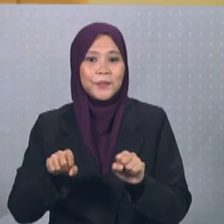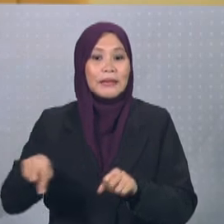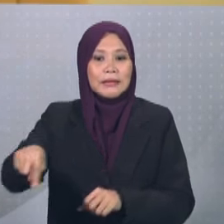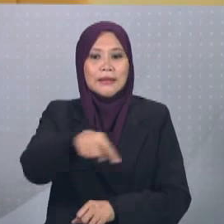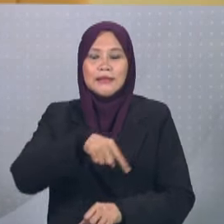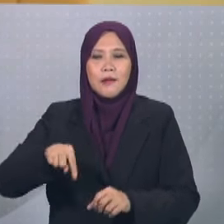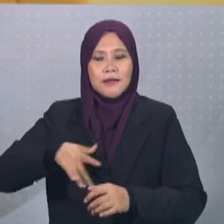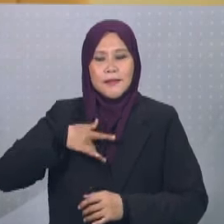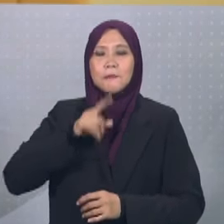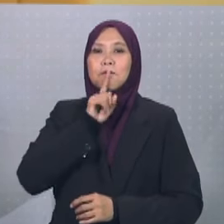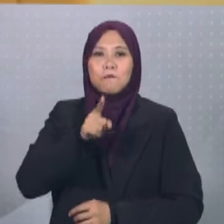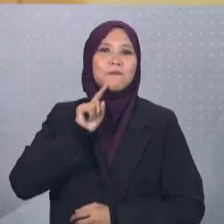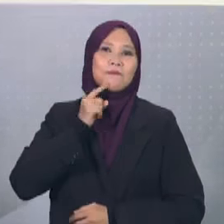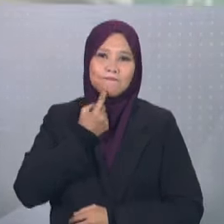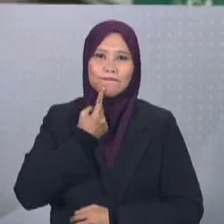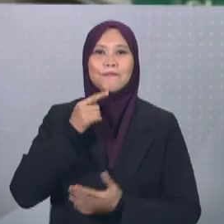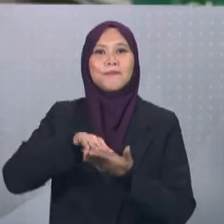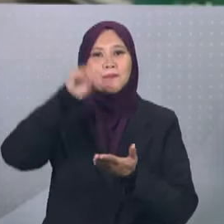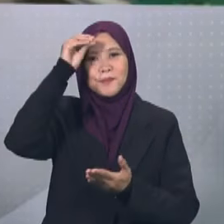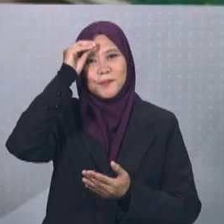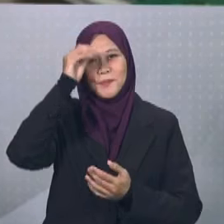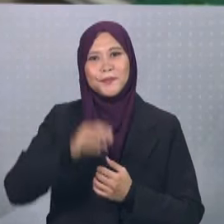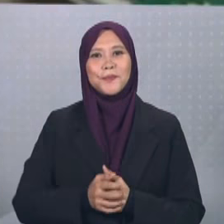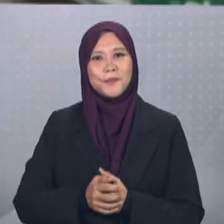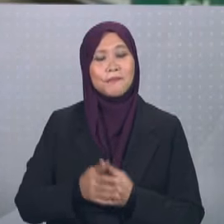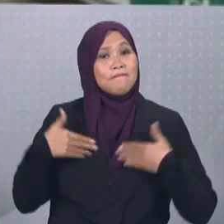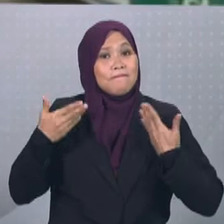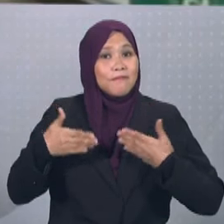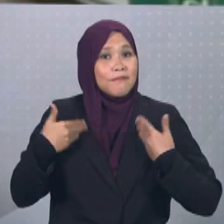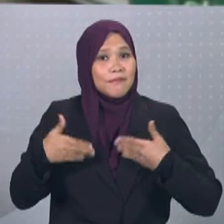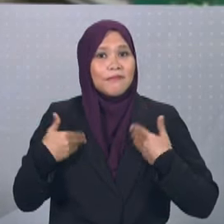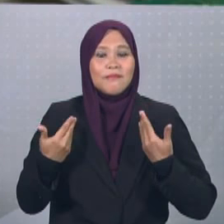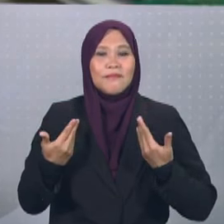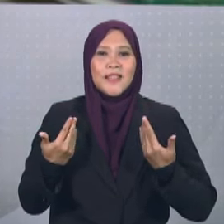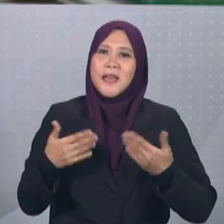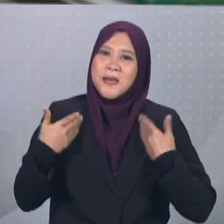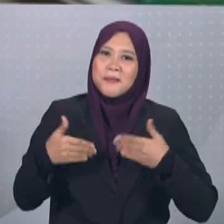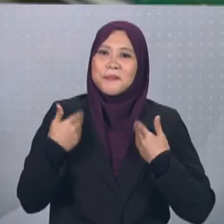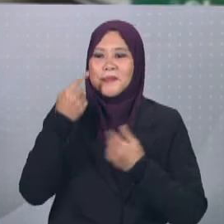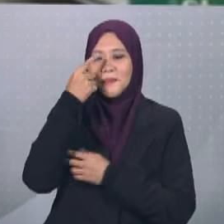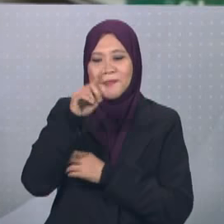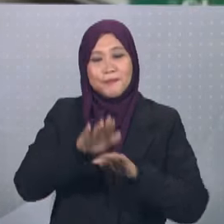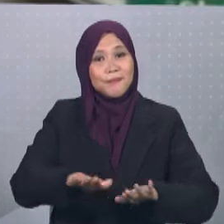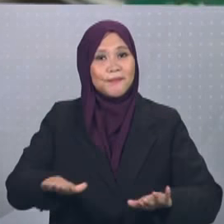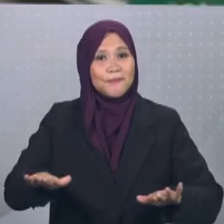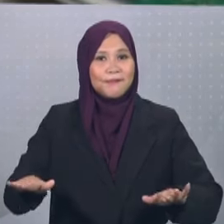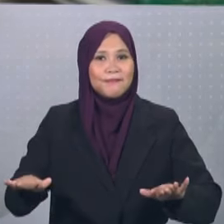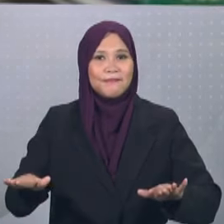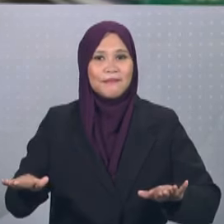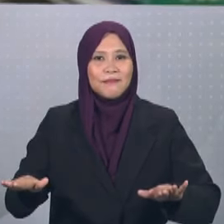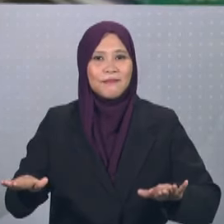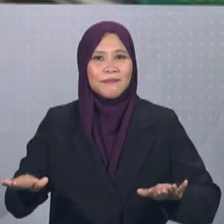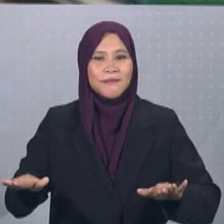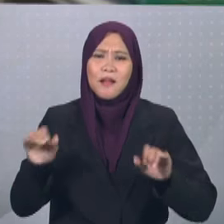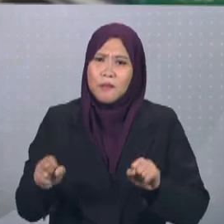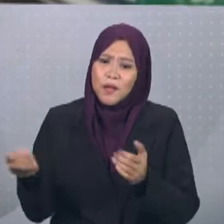mereka lebih bersungguh untuk belajar secara online. Seronok sebab menceriakan kanak-kanak. Atau